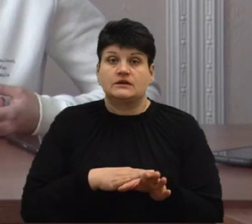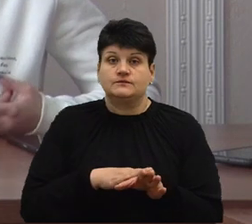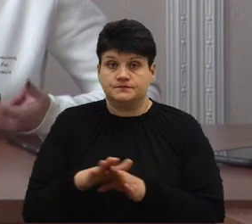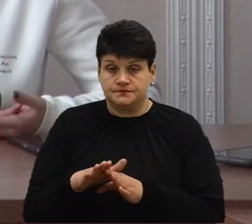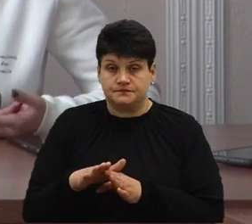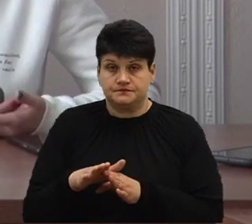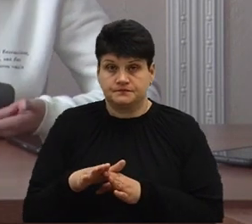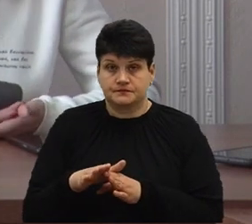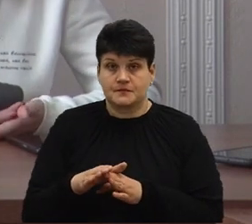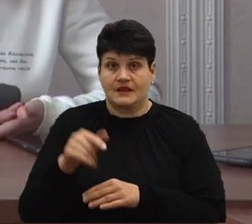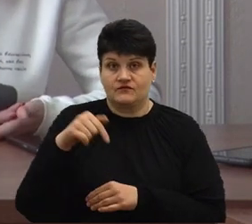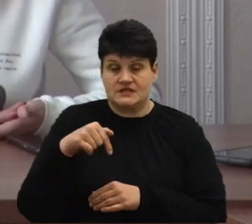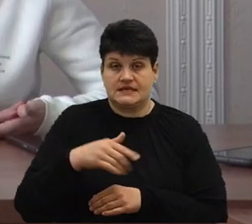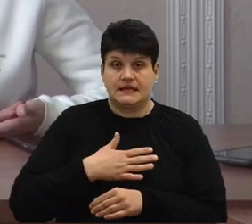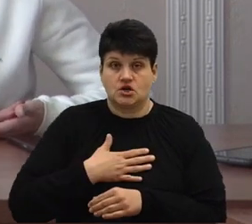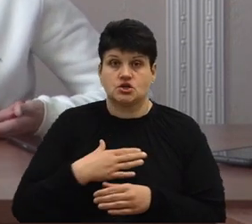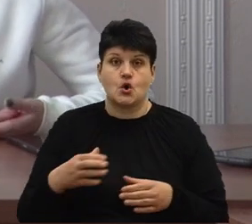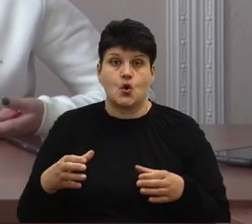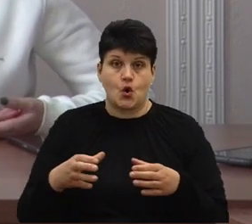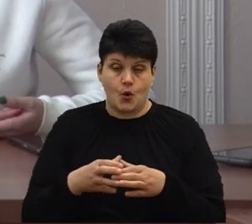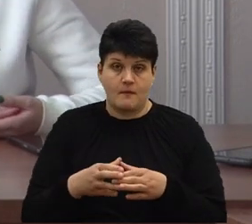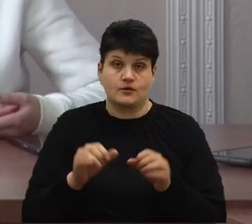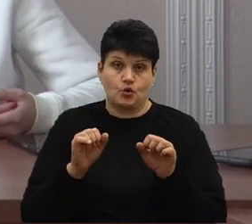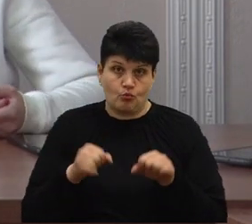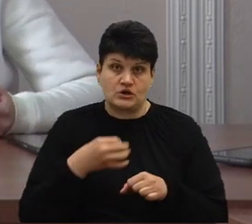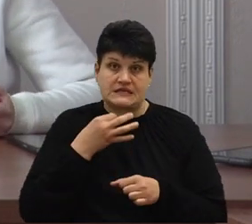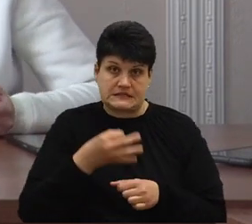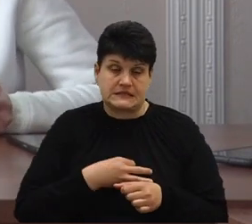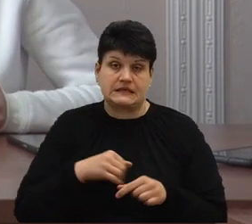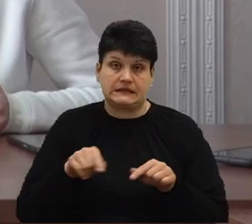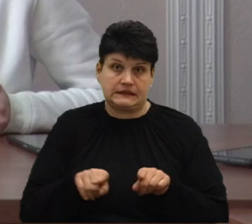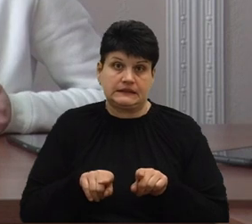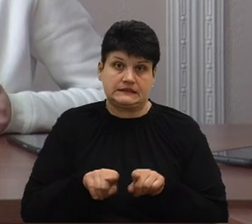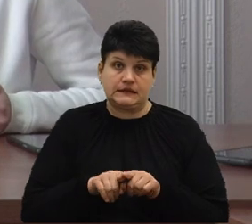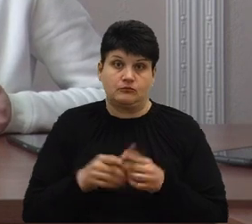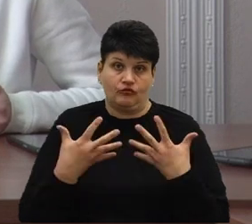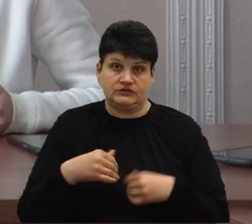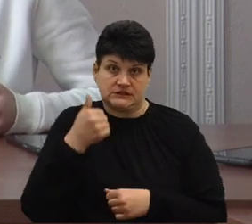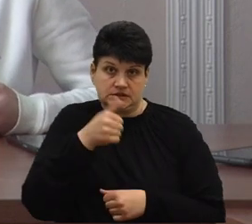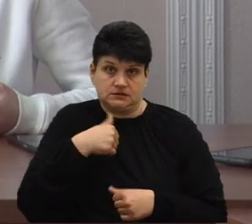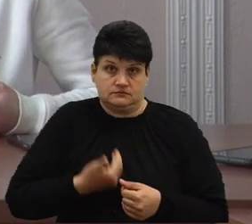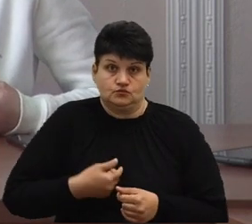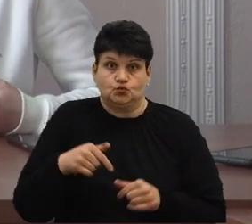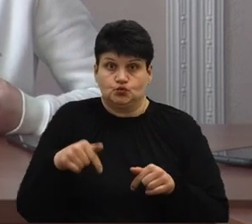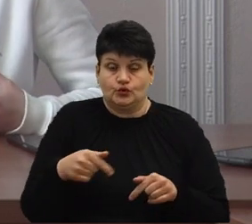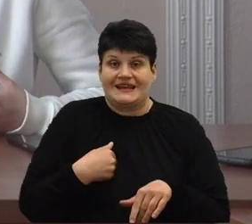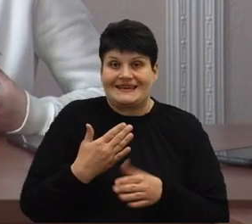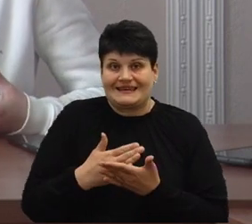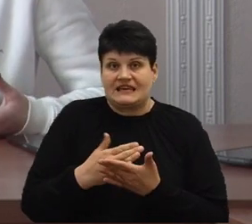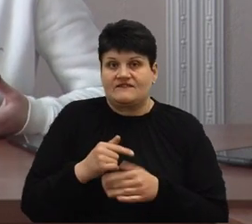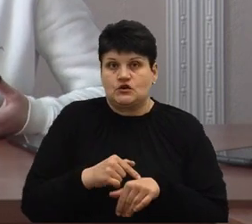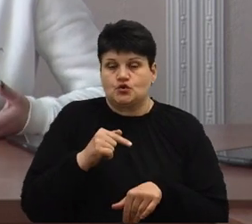в цій в нашій громаді Може вже так сказати Бо вже рік тут є таке відчуття